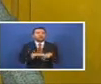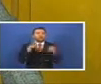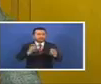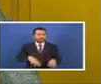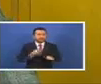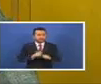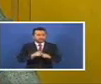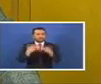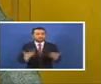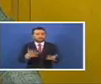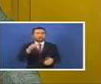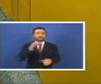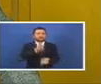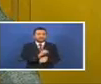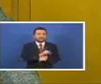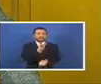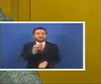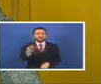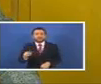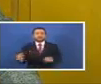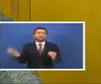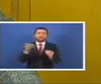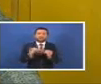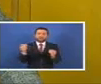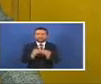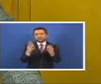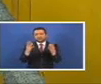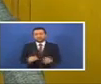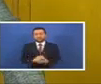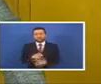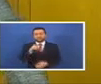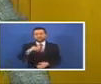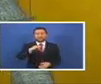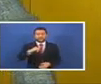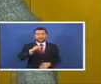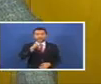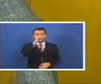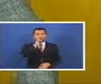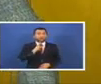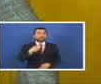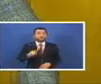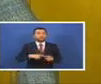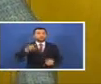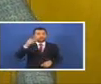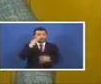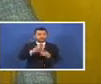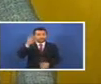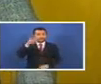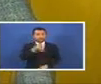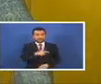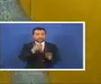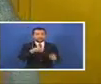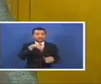çektirmeler, cezaevleri kırla gidiyor. Yaklaşık 100 binin üzerinde insan,